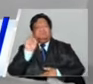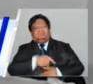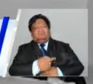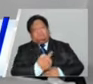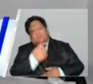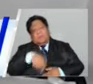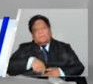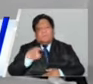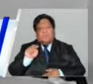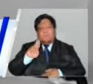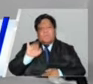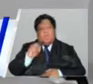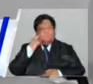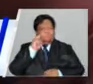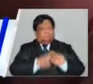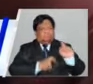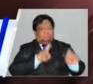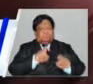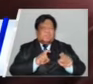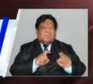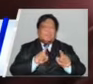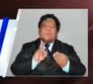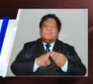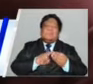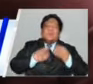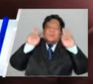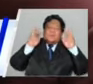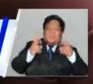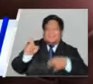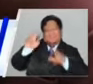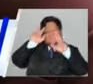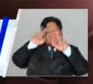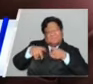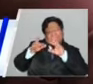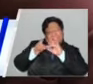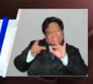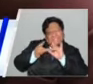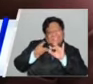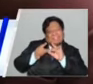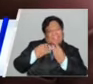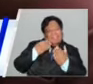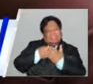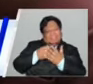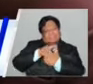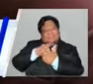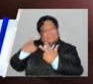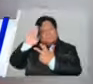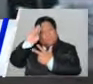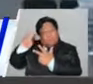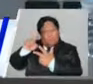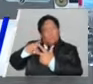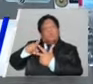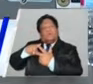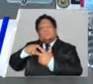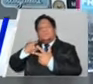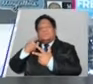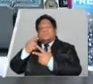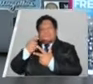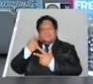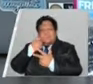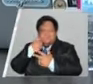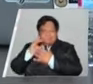First Lady at House Speaker. Mga mamamahayag sila na kabilang sa mga nagtanong sa Zoom meeting ng bise. Para sa